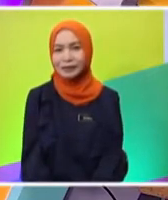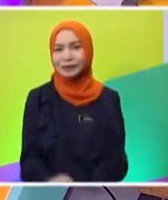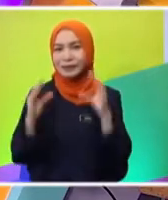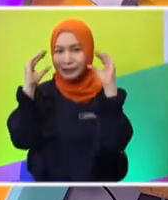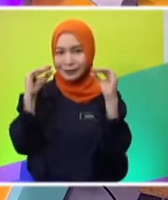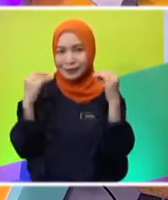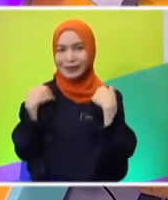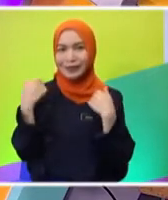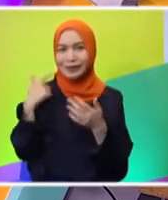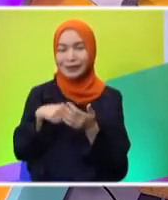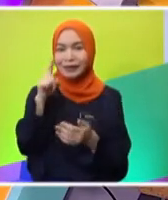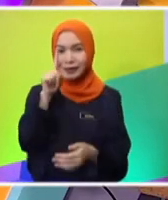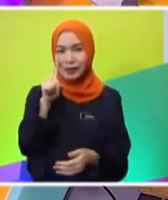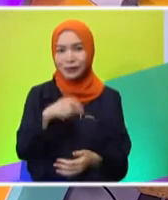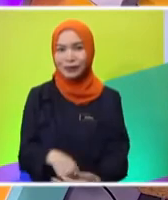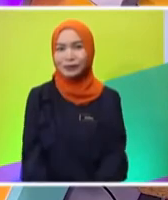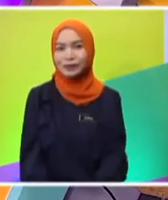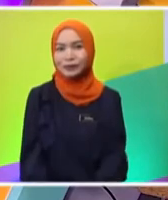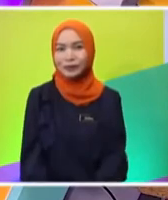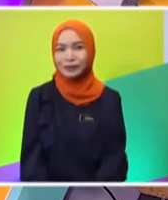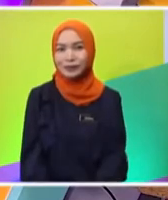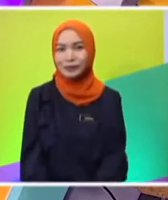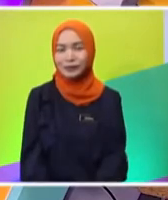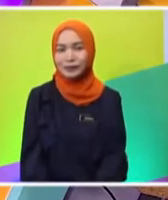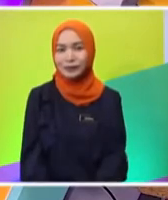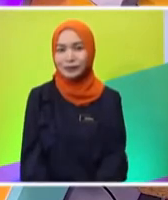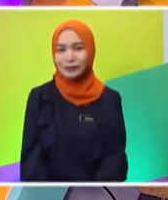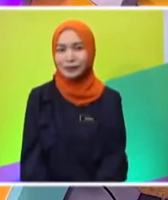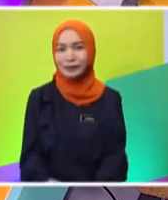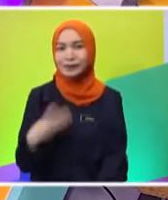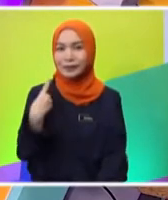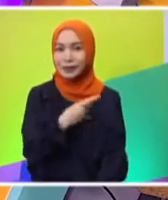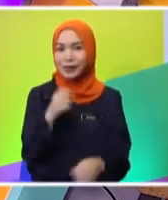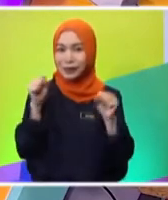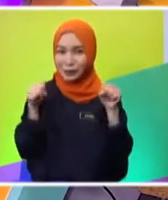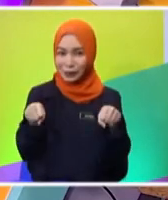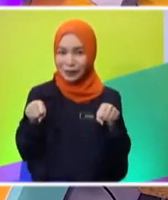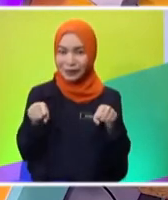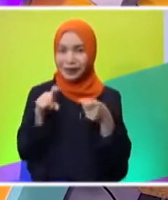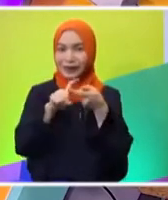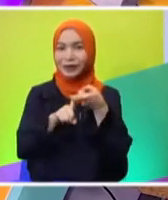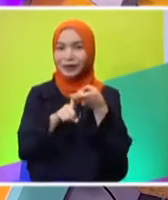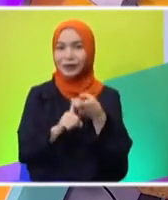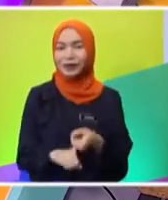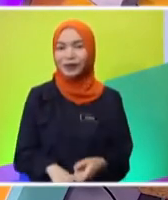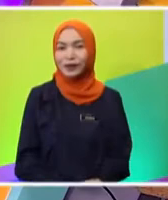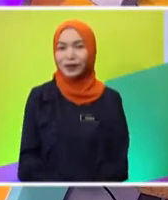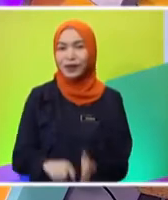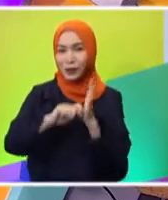lakukan berdasarkan kepada atau yang kita buat saya kita buatnya kita boleh ganteng kunci dekat jadi-jadian itu